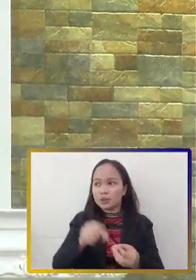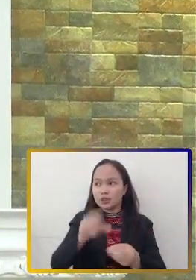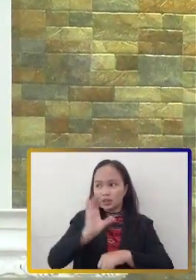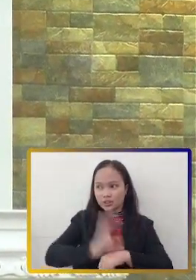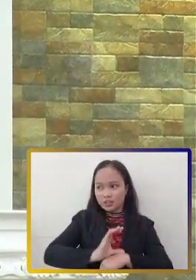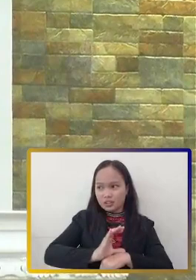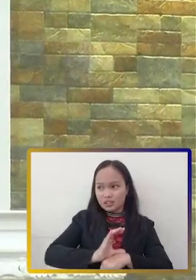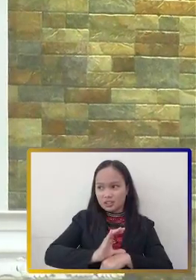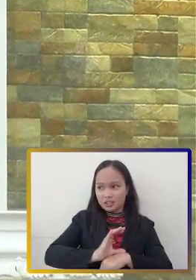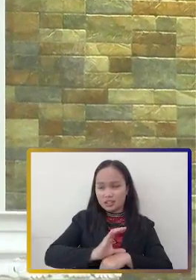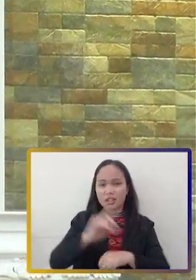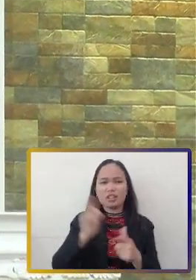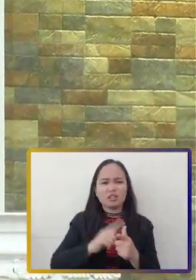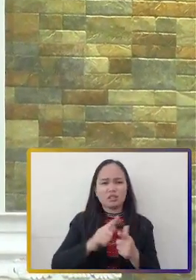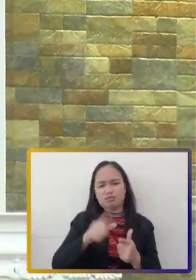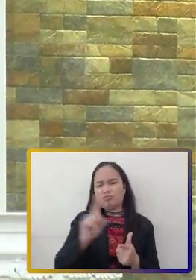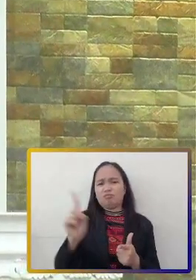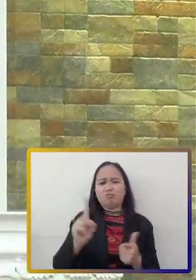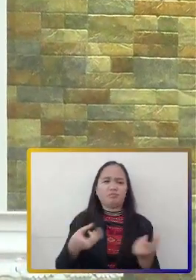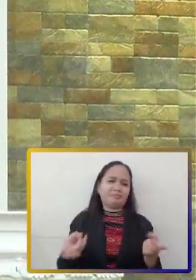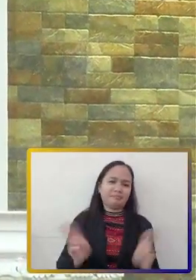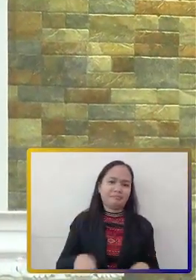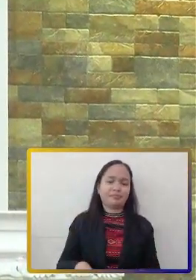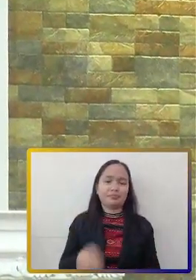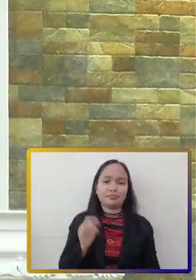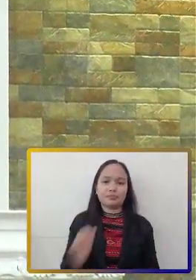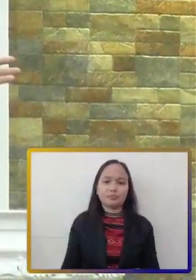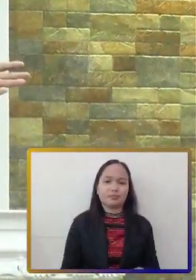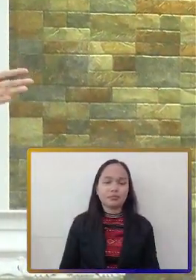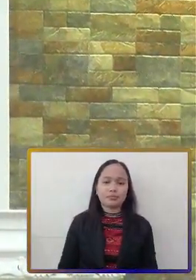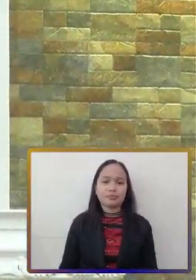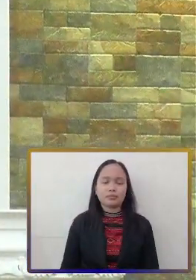Nakalimutan mo na, you know, alam niyo, kapatid,